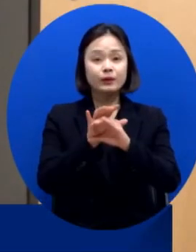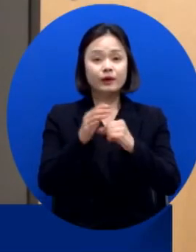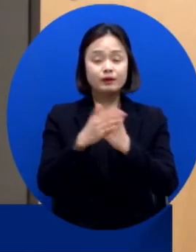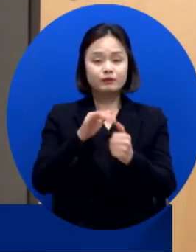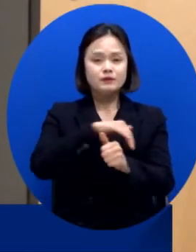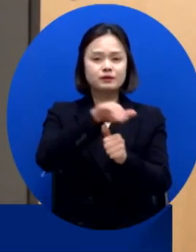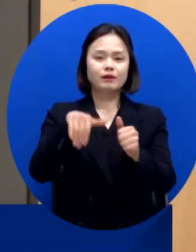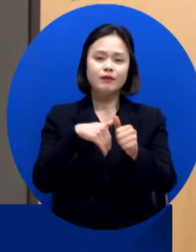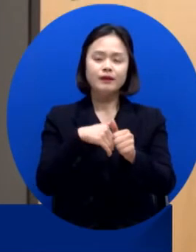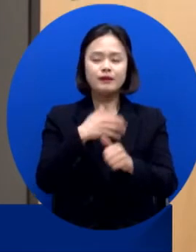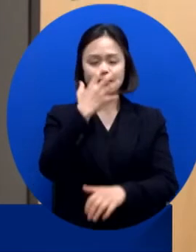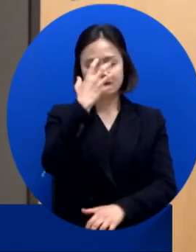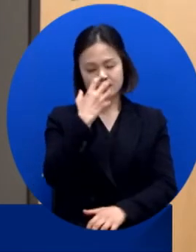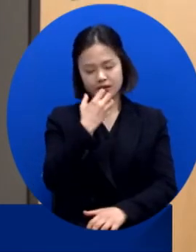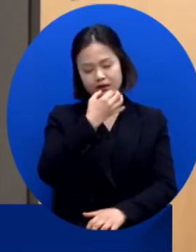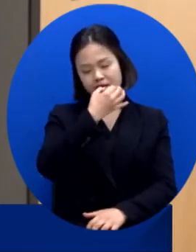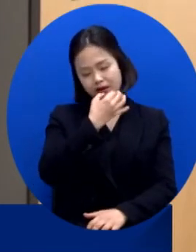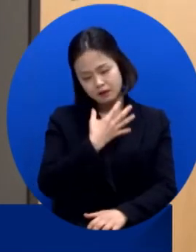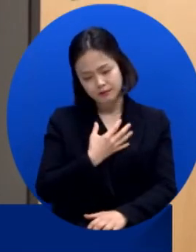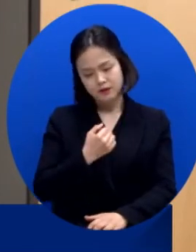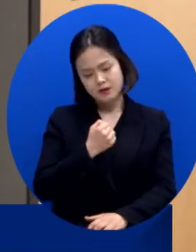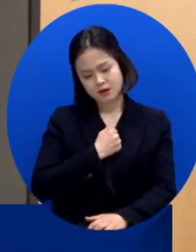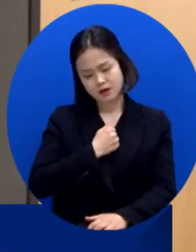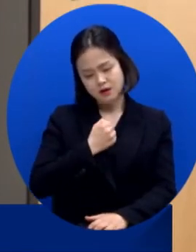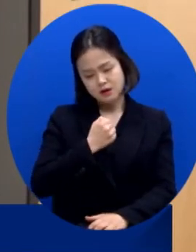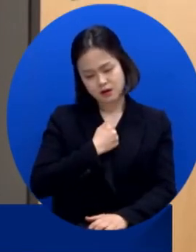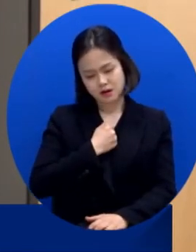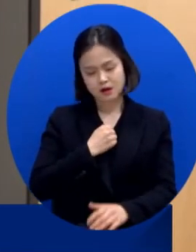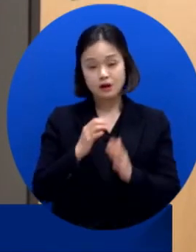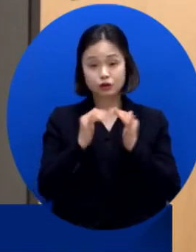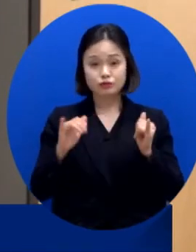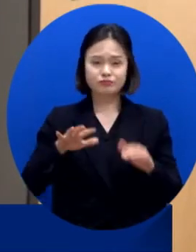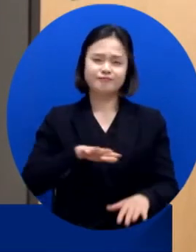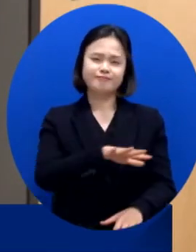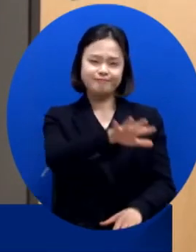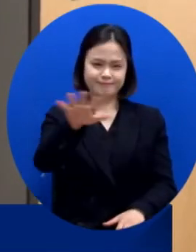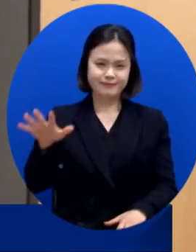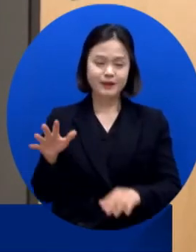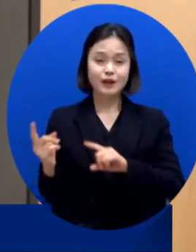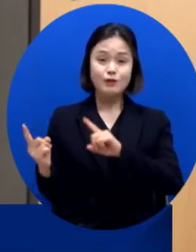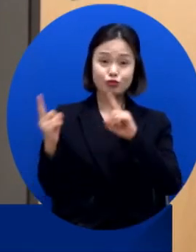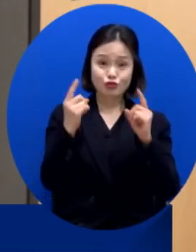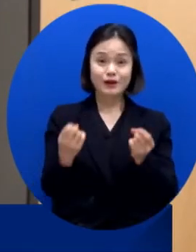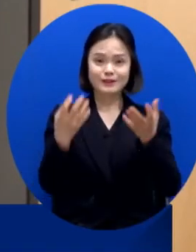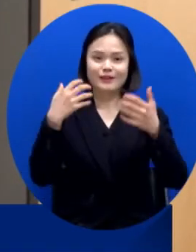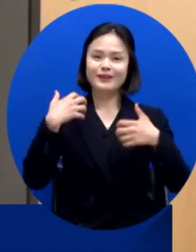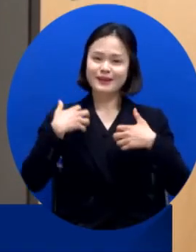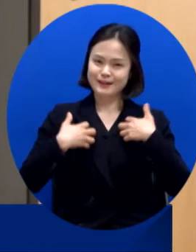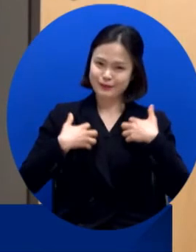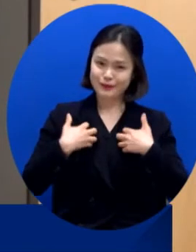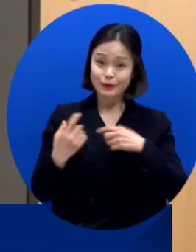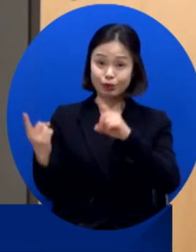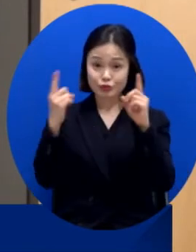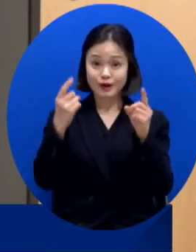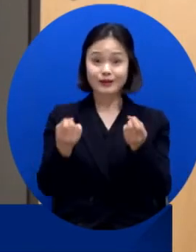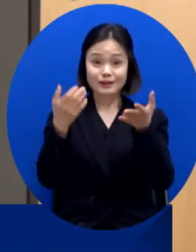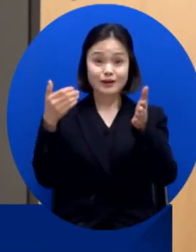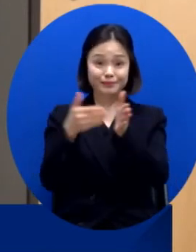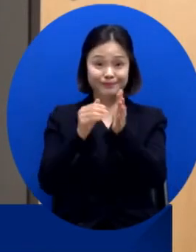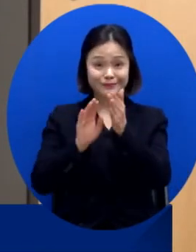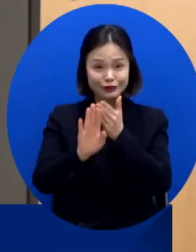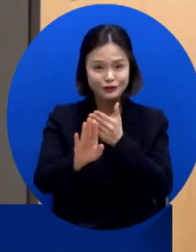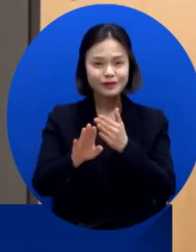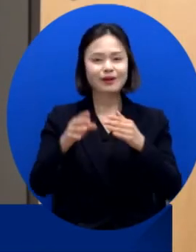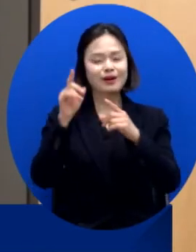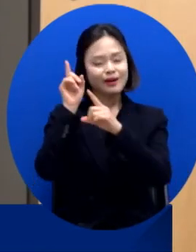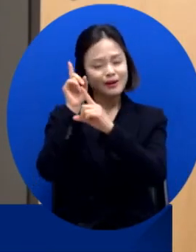주눅든 한국교회뿐만 아니라 모든 사람들에게 부활절의 기쁨과 부활절 이후에 늘 기쁘게